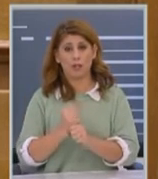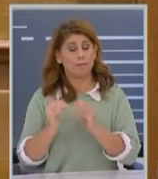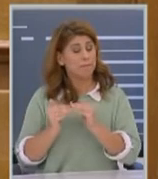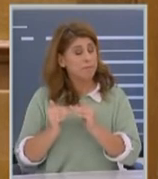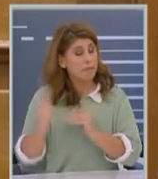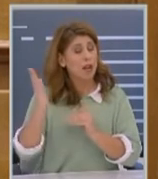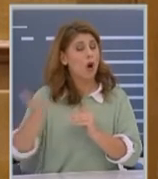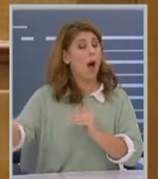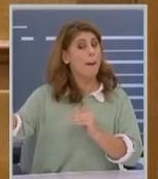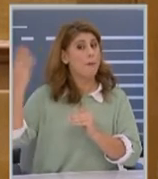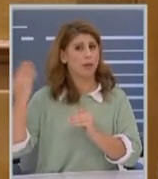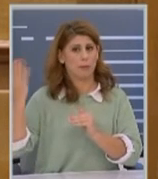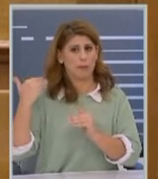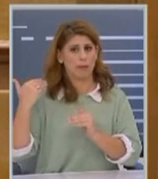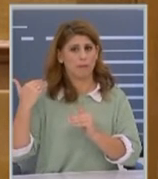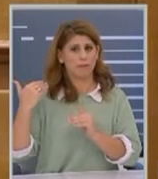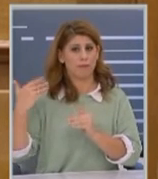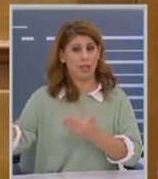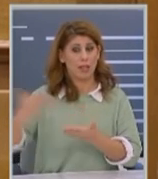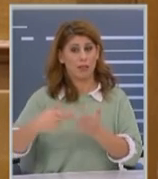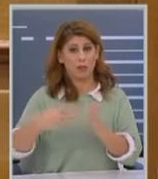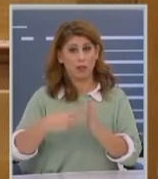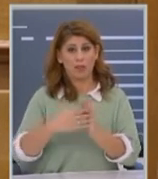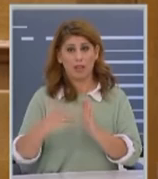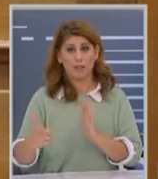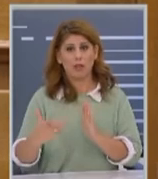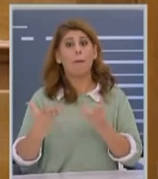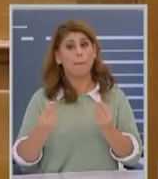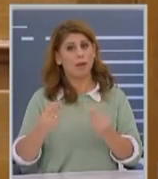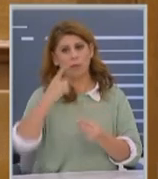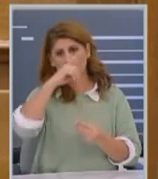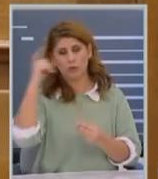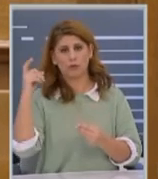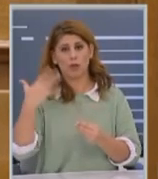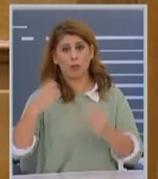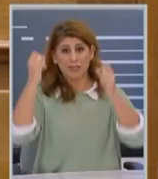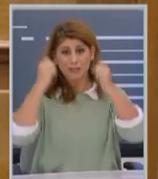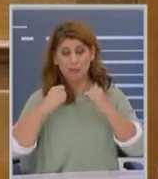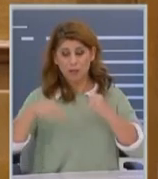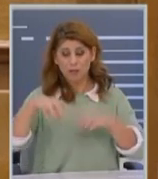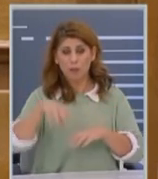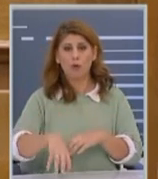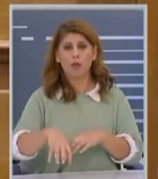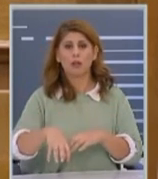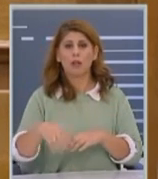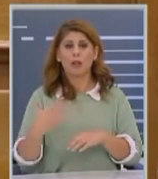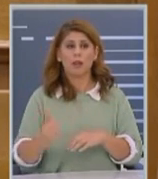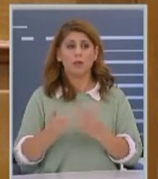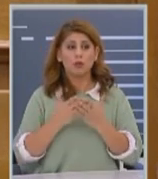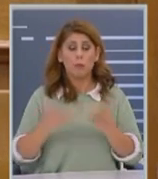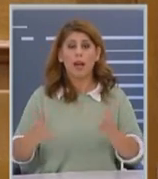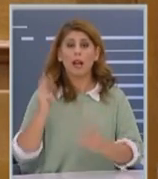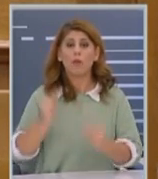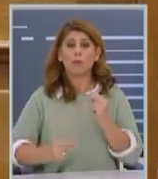προηγούμενο. Μας έρχεται ένα 17 και από ό,τι φαίνεται είναι πάρα πολύ δύσκολο. Έχουμε ζημιές αυτή την περίοδο και μάλιστα έχουμε και το μεγάλο